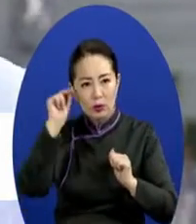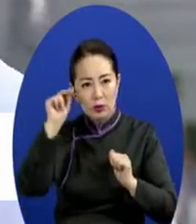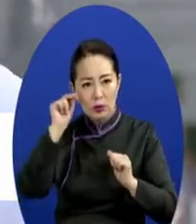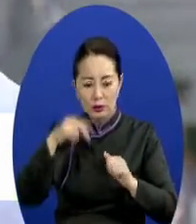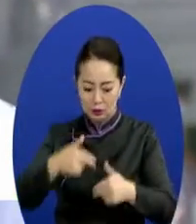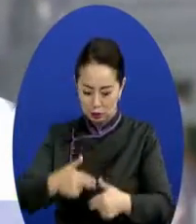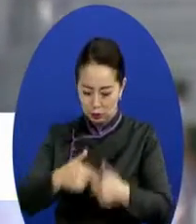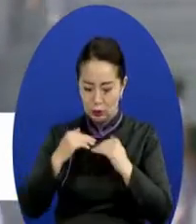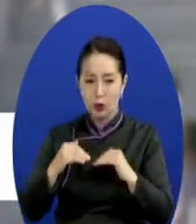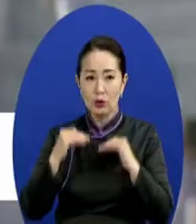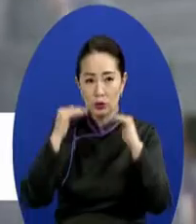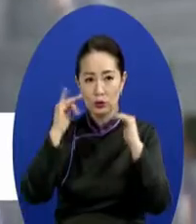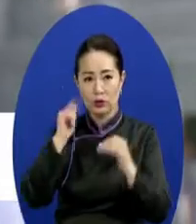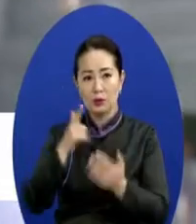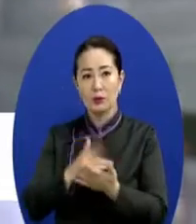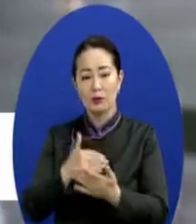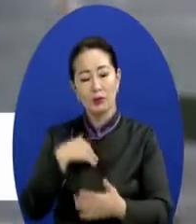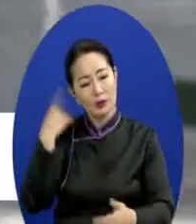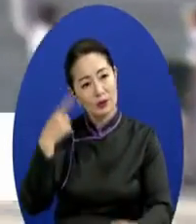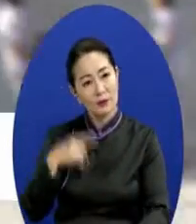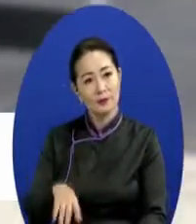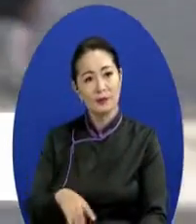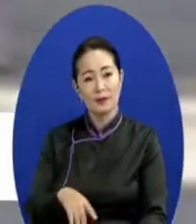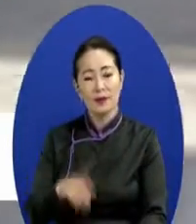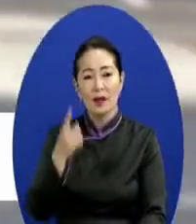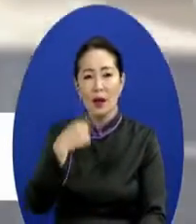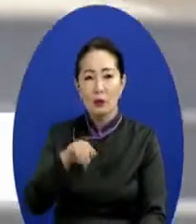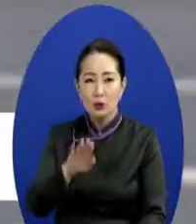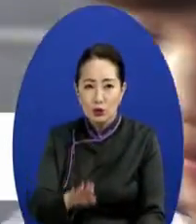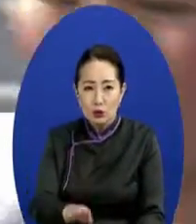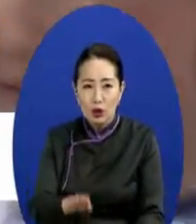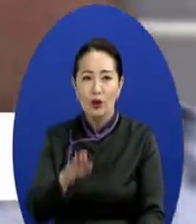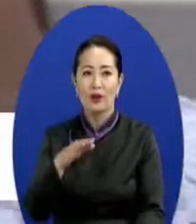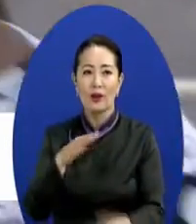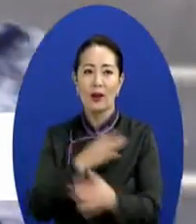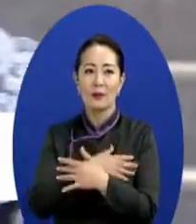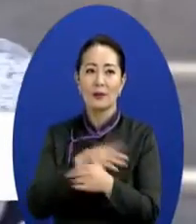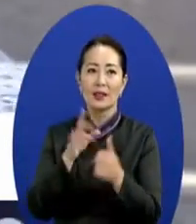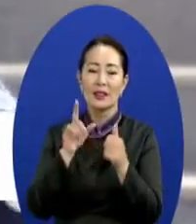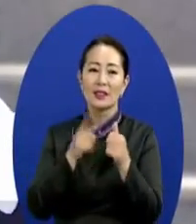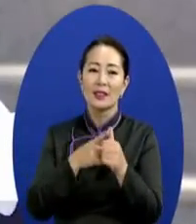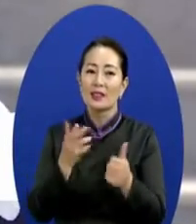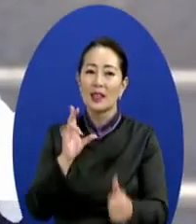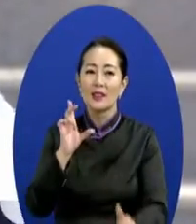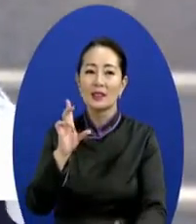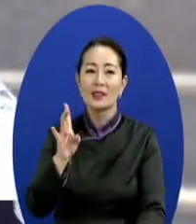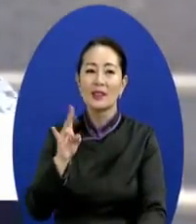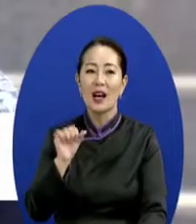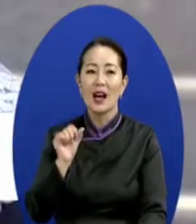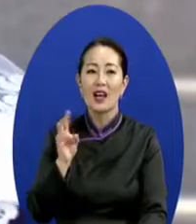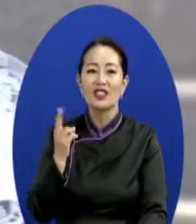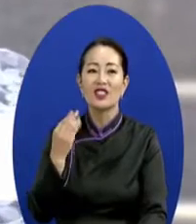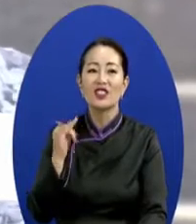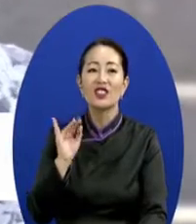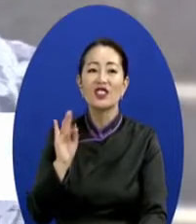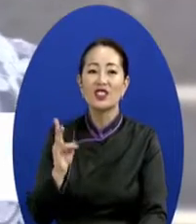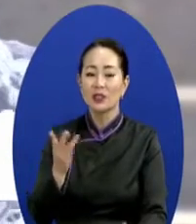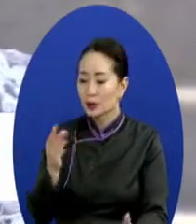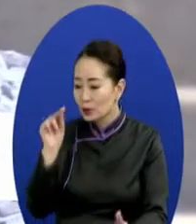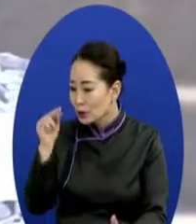ер нь аягүй хөгжүүлсэн гэж боддог. Найрамдал цусны хамгийн бяцхан амрагч Нандин байгаа. Тэгэхээр найрамдал цусланд амарснаар чиний хувьд юу сурч мэдв? Юу нь хамгийн гоё